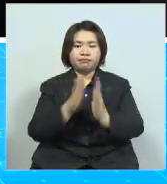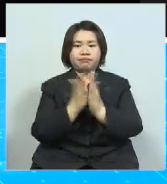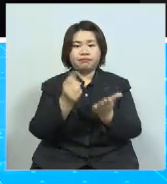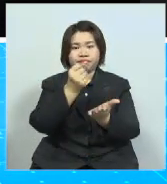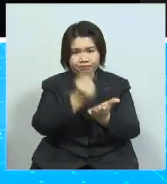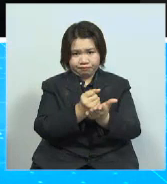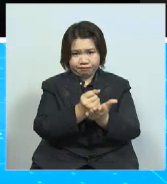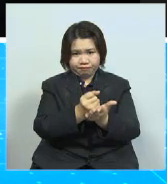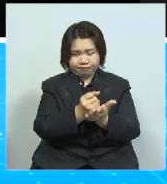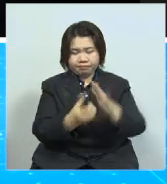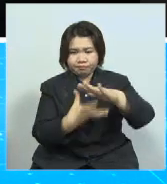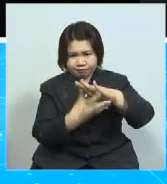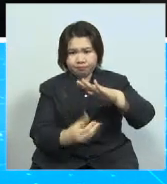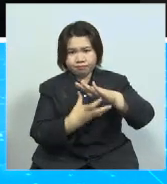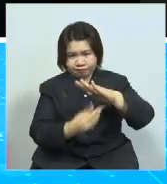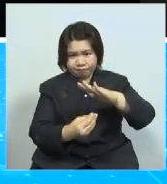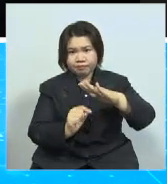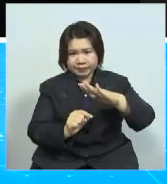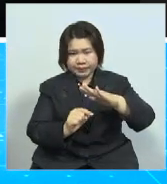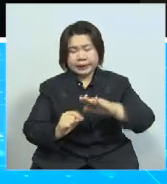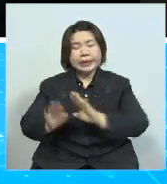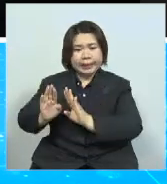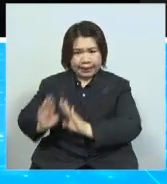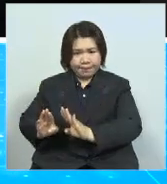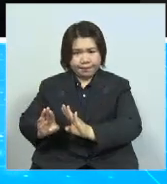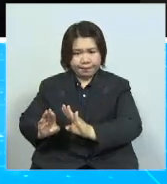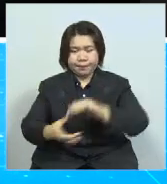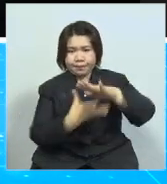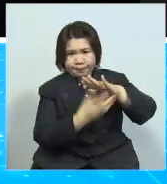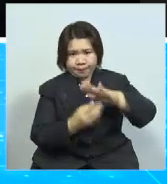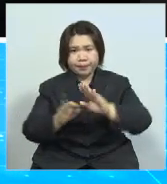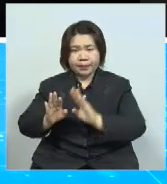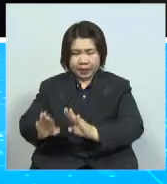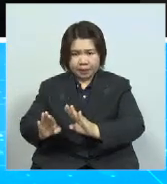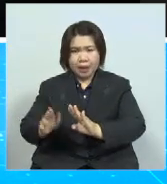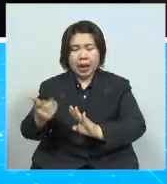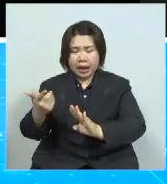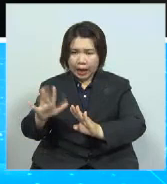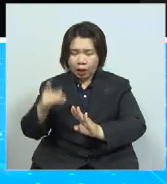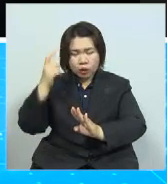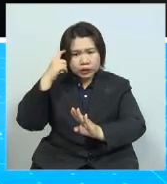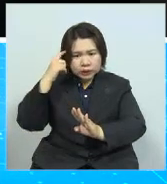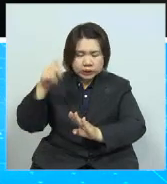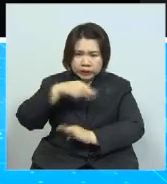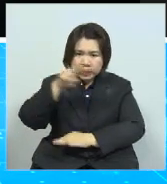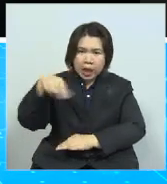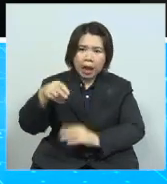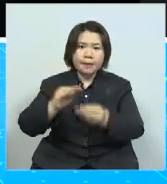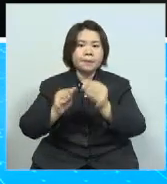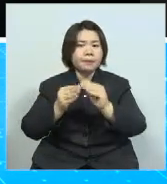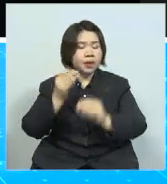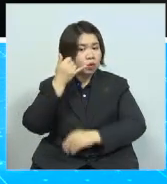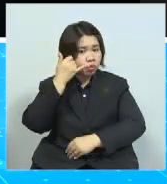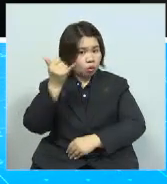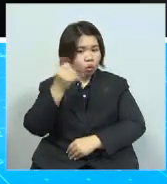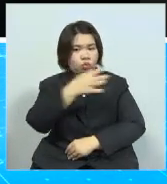ตเนี่ยนะฮะถ่ายสำเนาไว้นะฮะถ่ายสำเนาไว้ขณะเดียวกันก็หาเบอร์ติดต่อของ